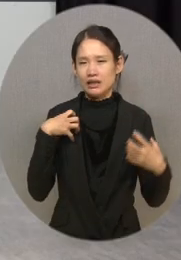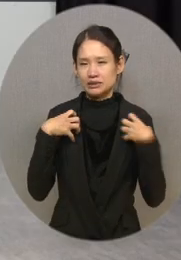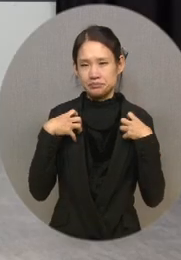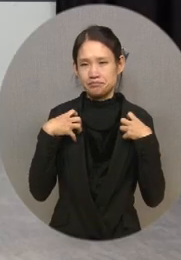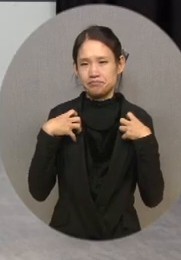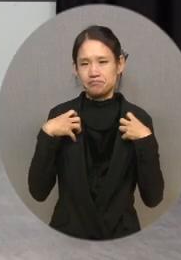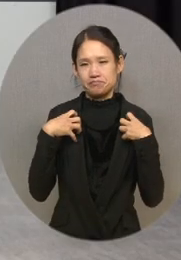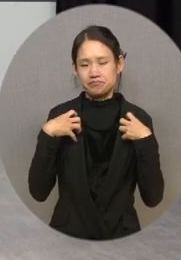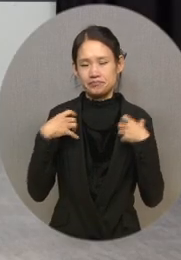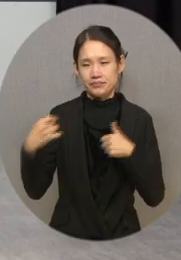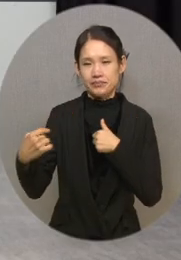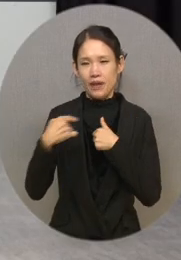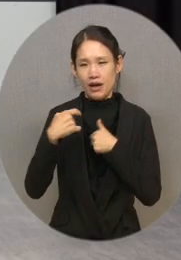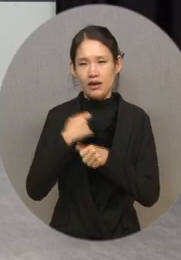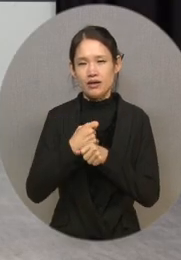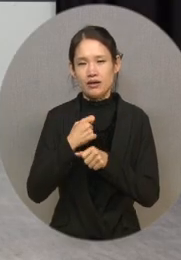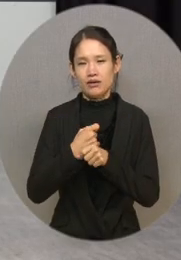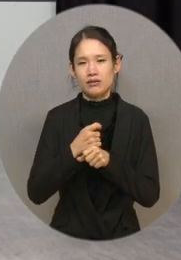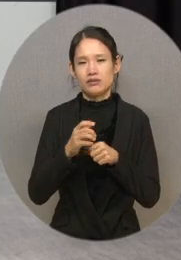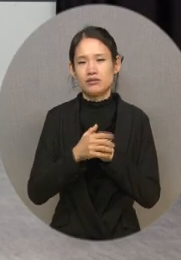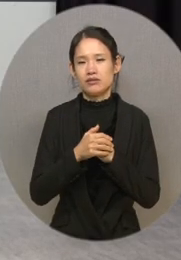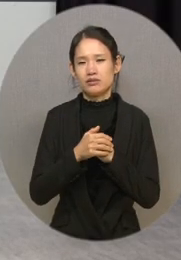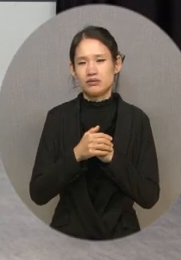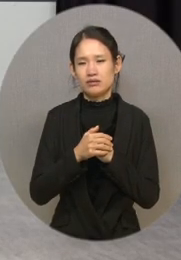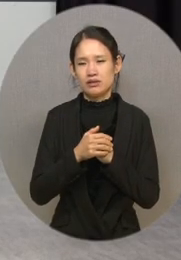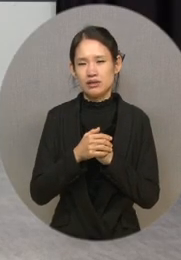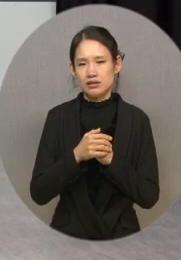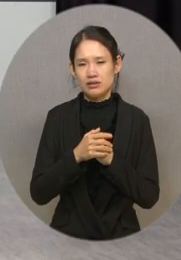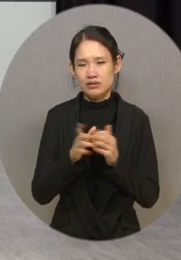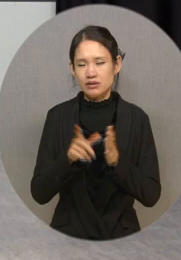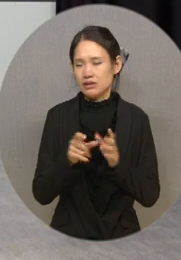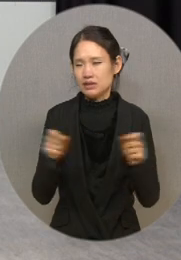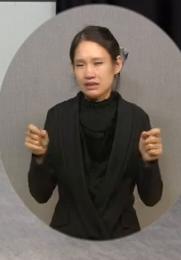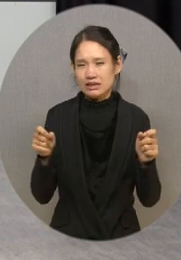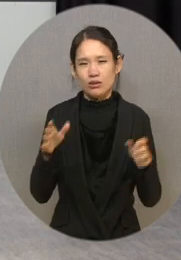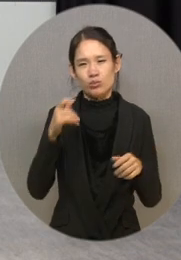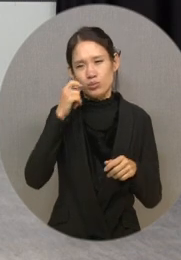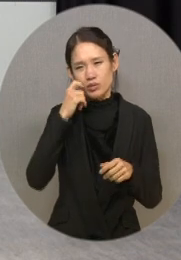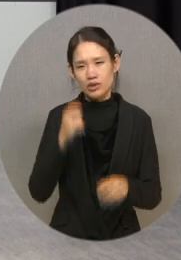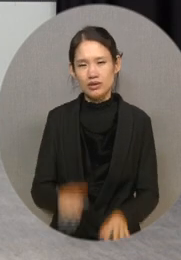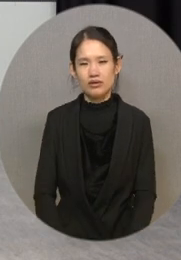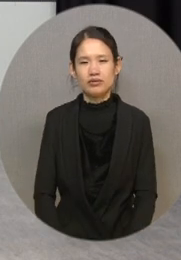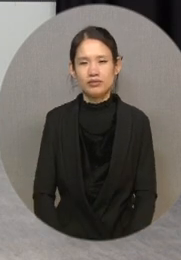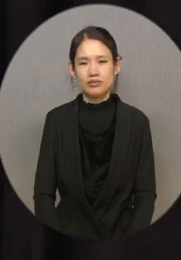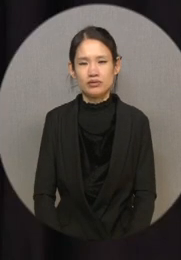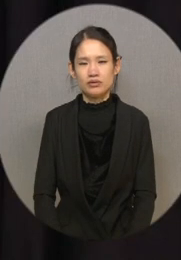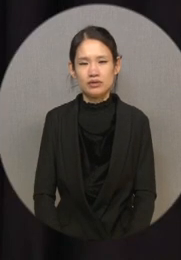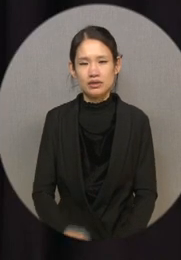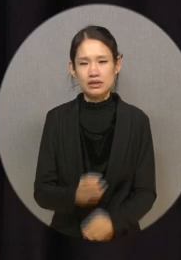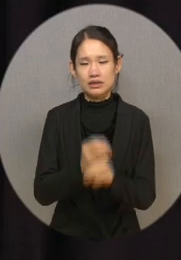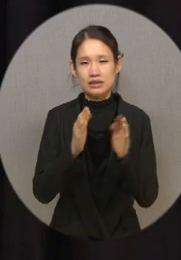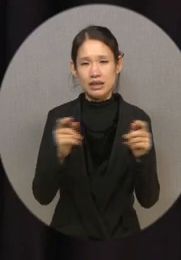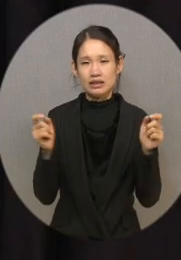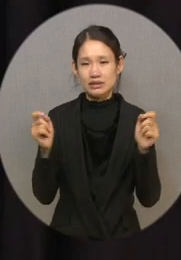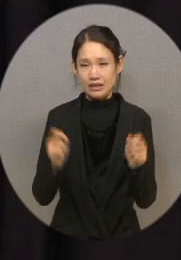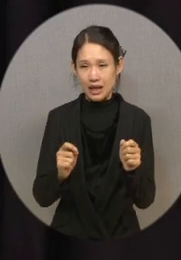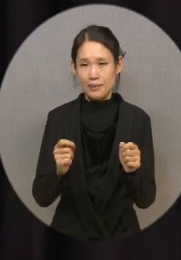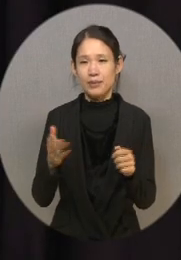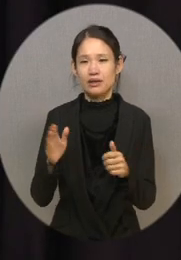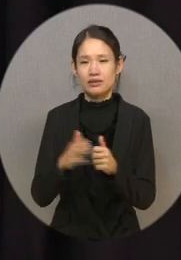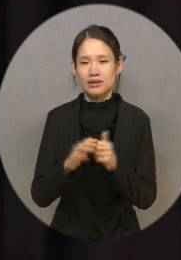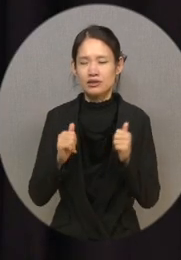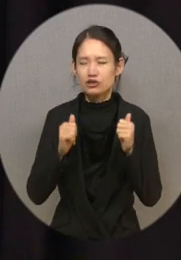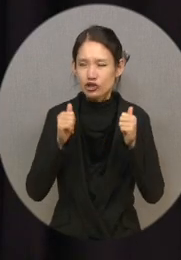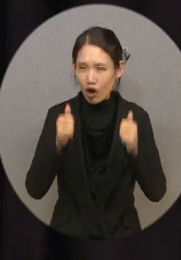때문에 예, 그 공교롭게 길게 할 수는 없었고요. 예. 그다음에 그 짧은 기간이지만 제가 열심히 했던